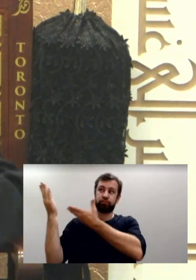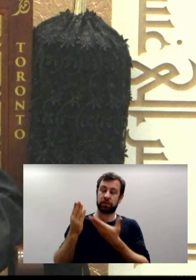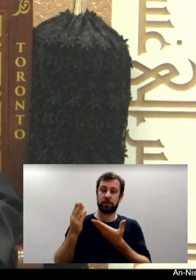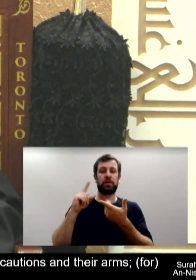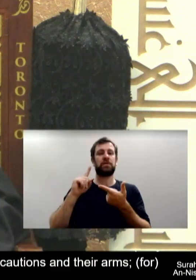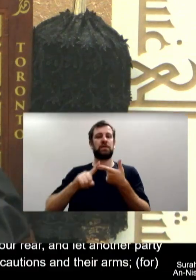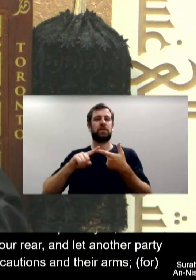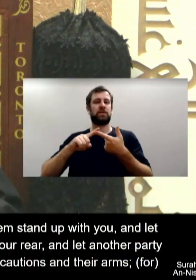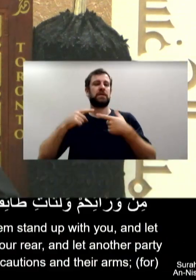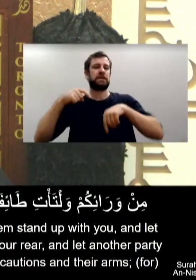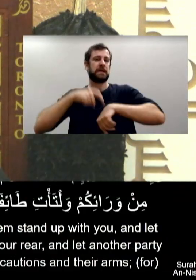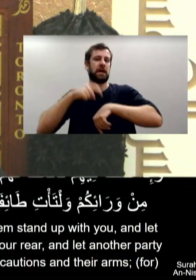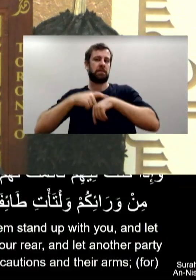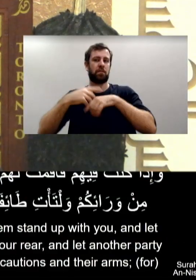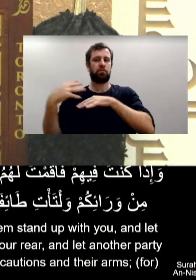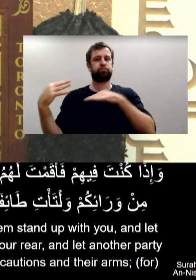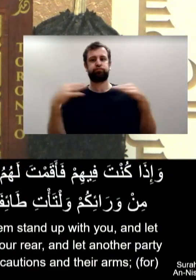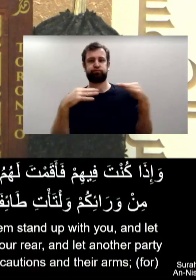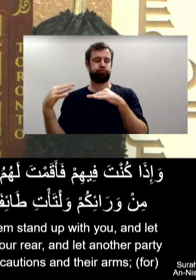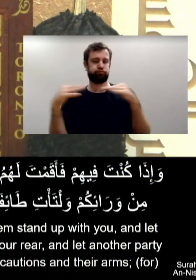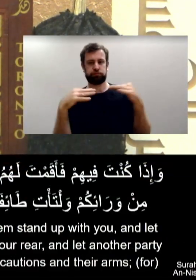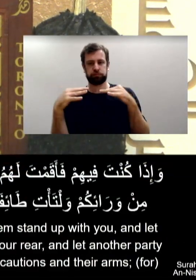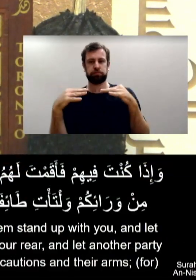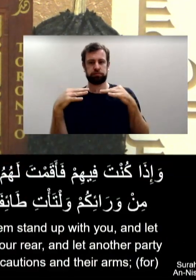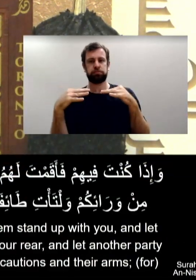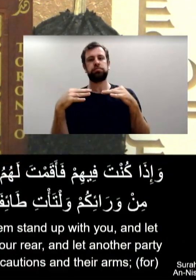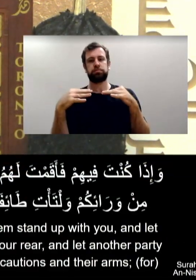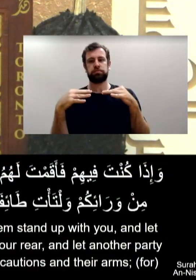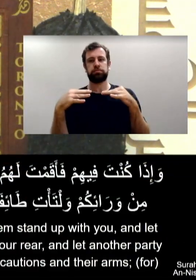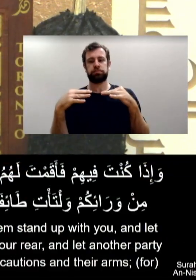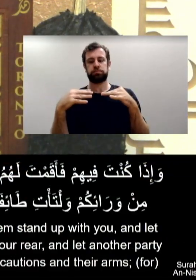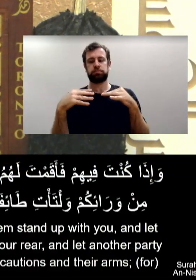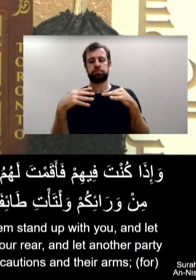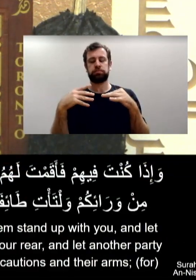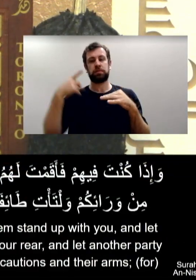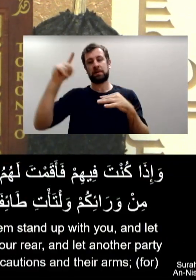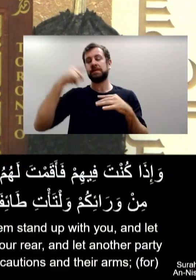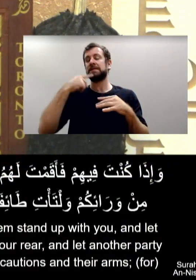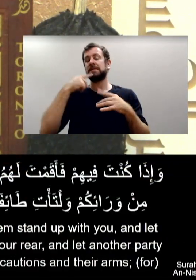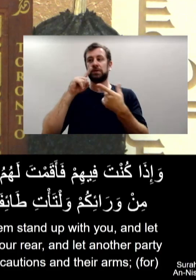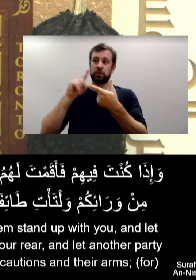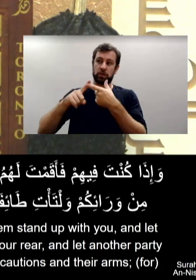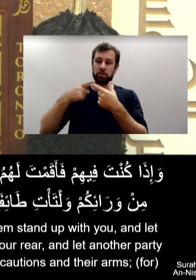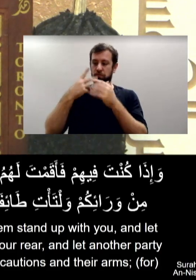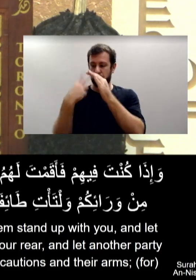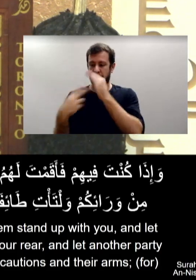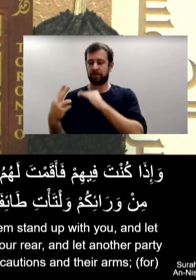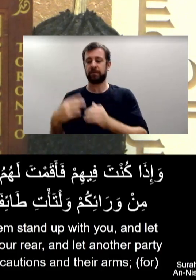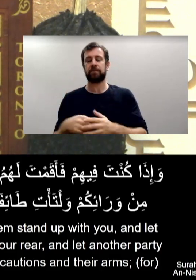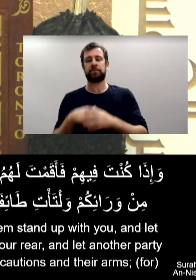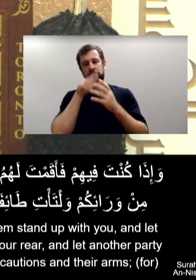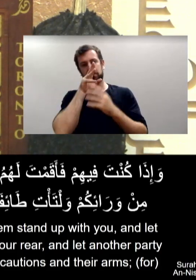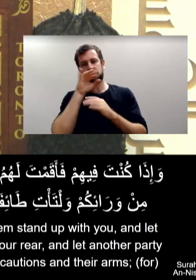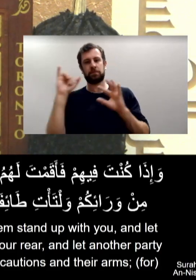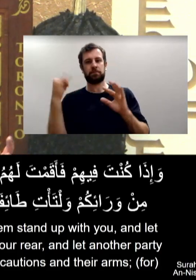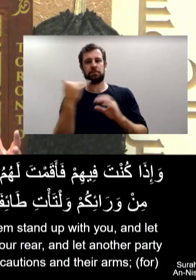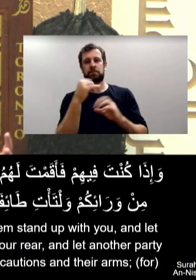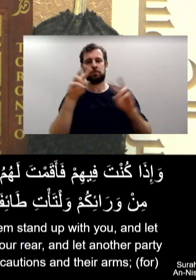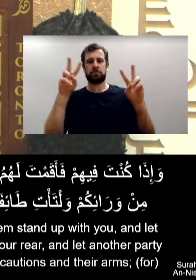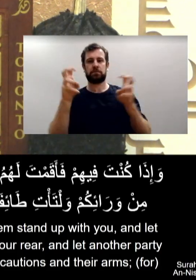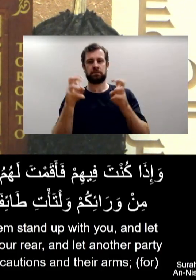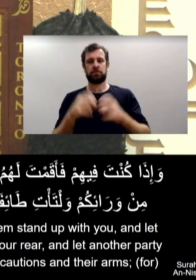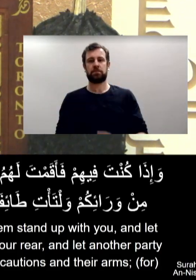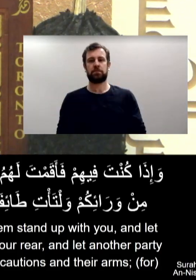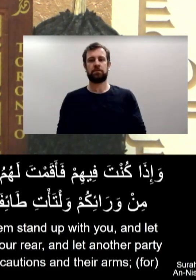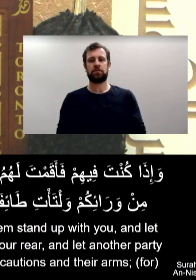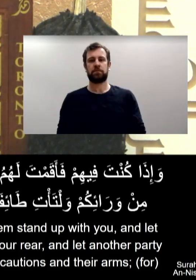battles. And Allah subhanahu wa ta'ala says to the Prophet, وَإِذَا كُنْتُمْ فِيهِمْ, when you are with